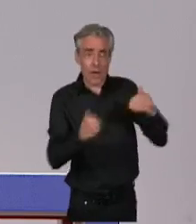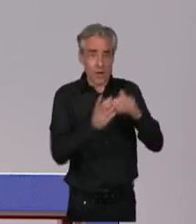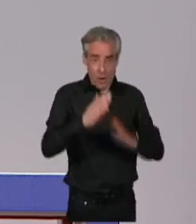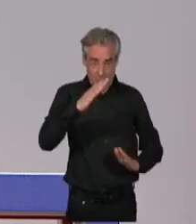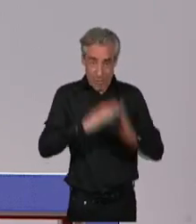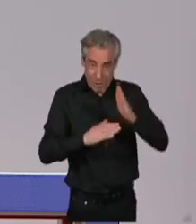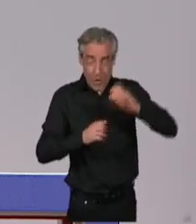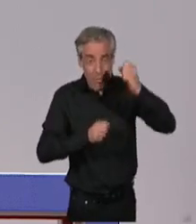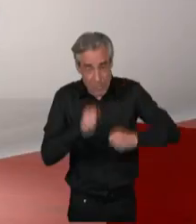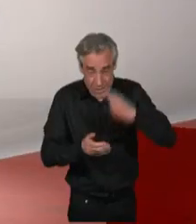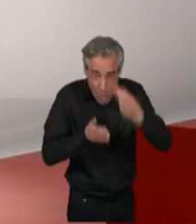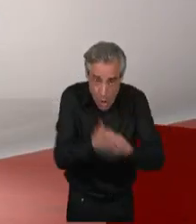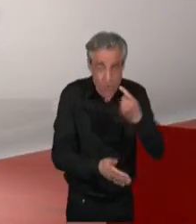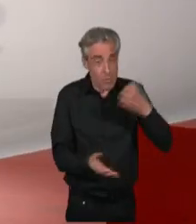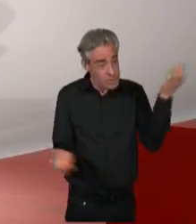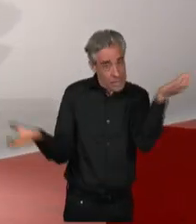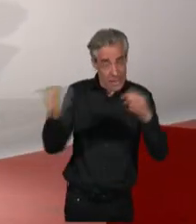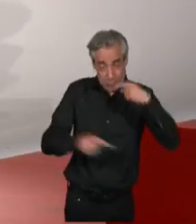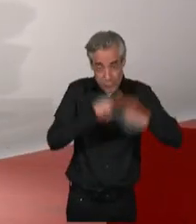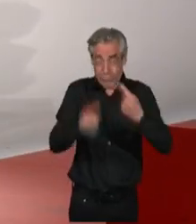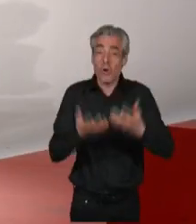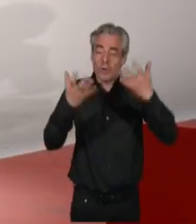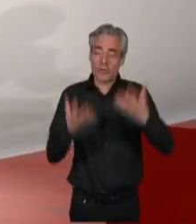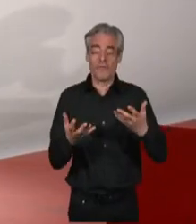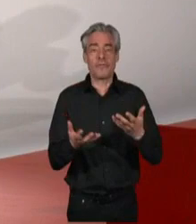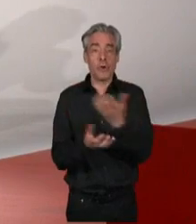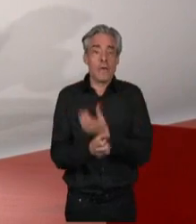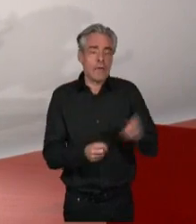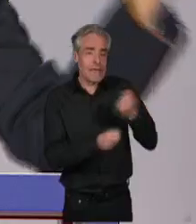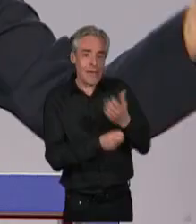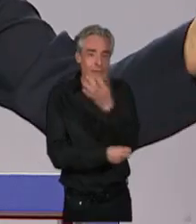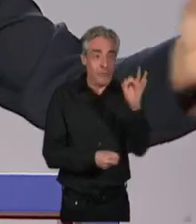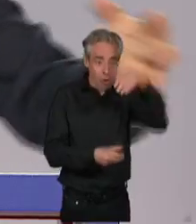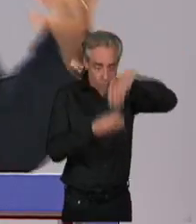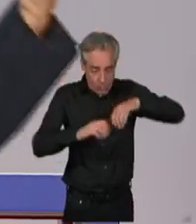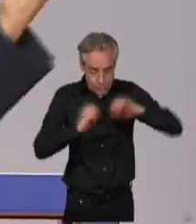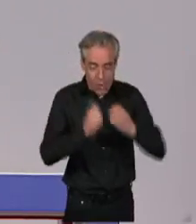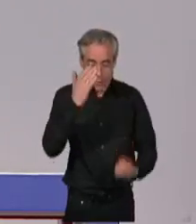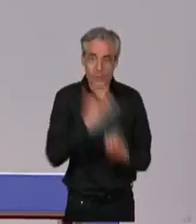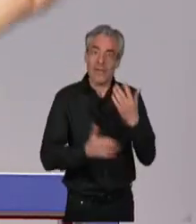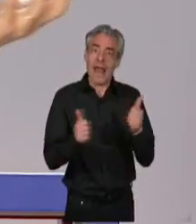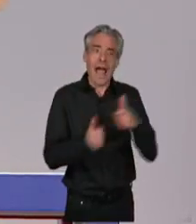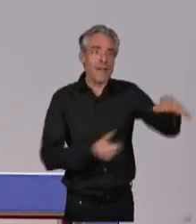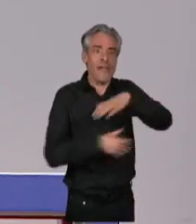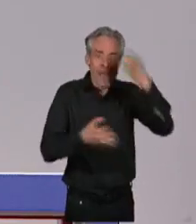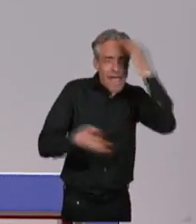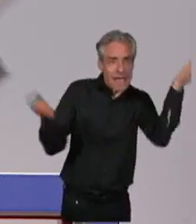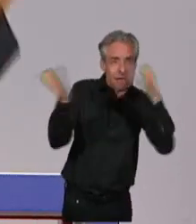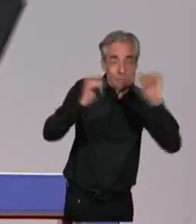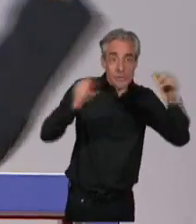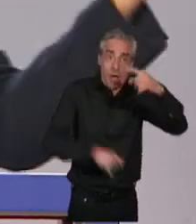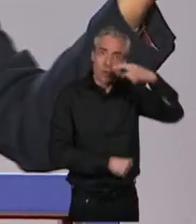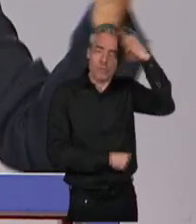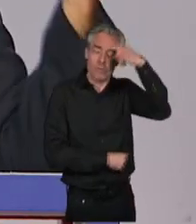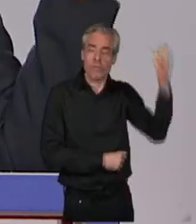dépassé doit être réinventé. Je ferai éclore cette France nouvelle, et avec elle cette créativité, ce